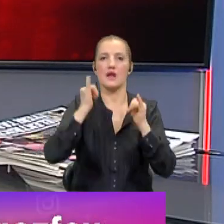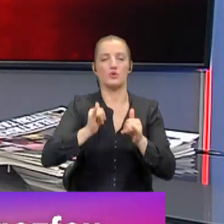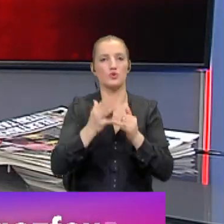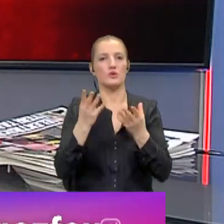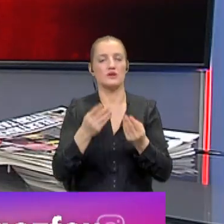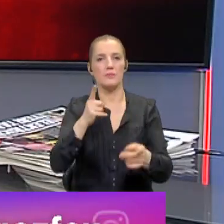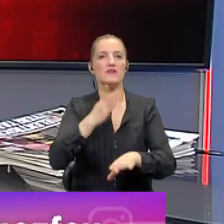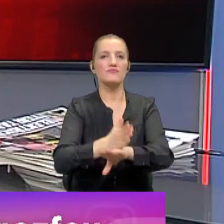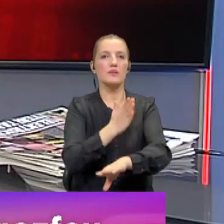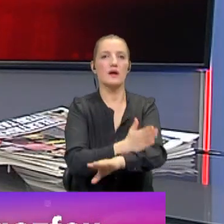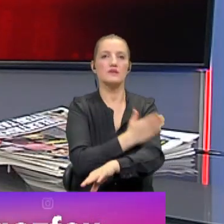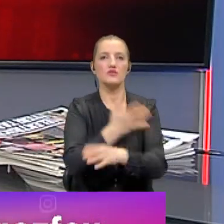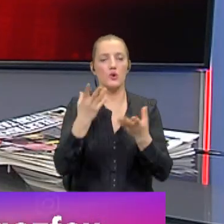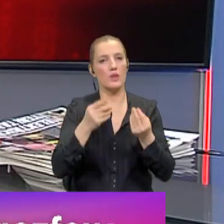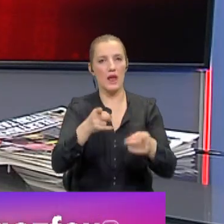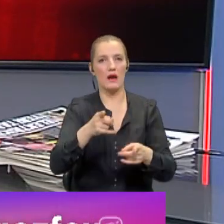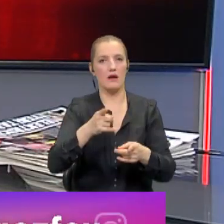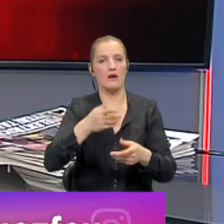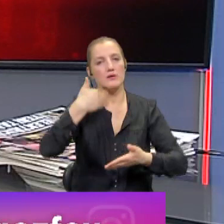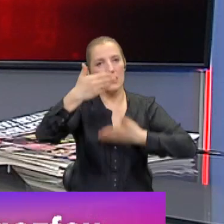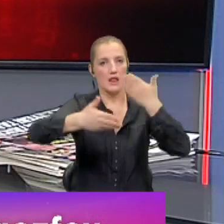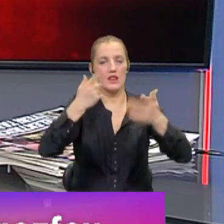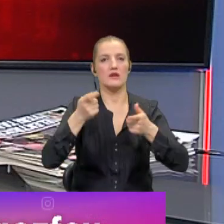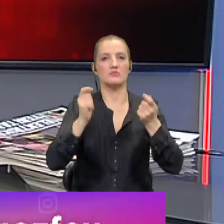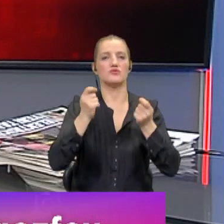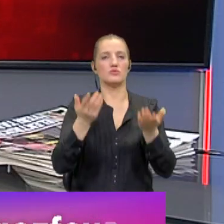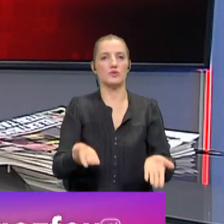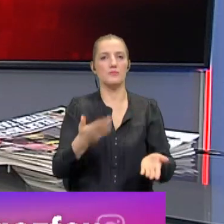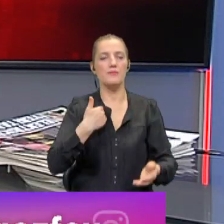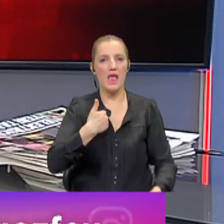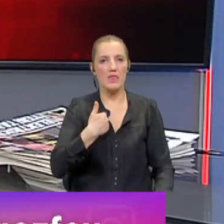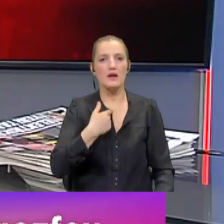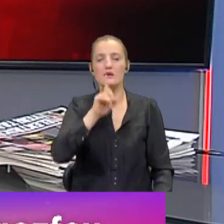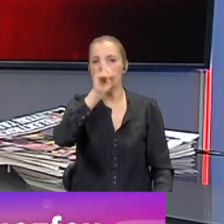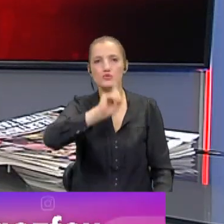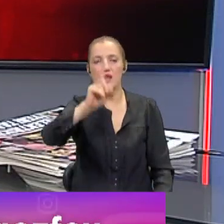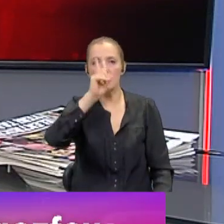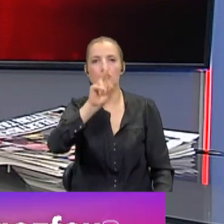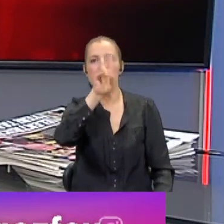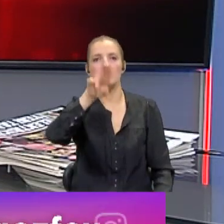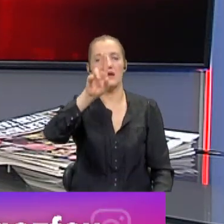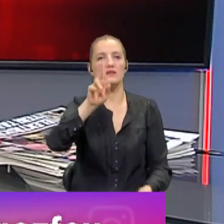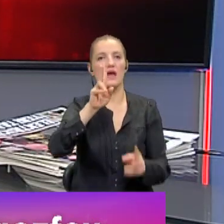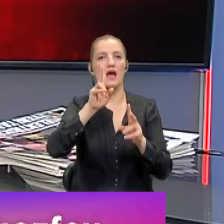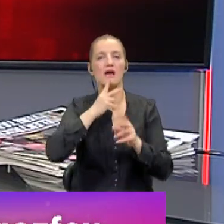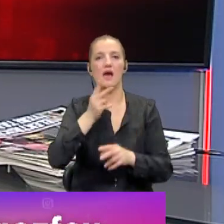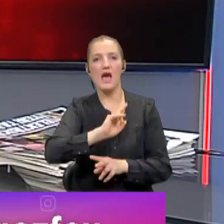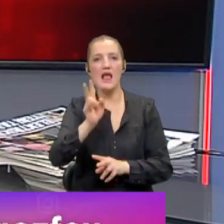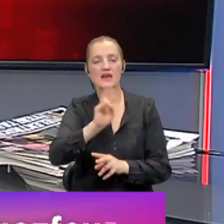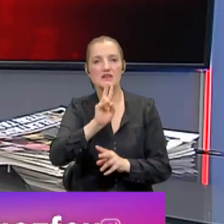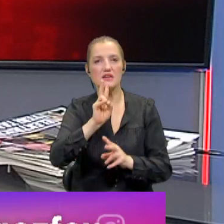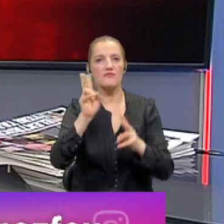bunu bir vatandaş olarak aktarmak durumundayım Ben burada yüzde 127 lip Elektrik faturasını olan